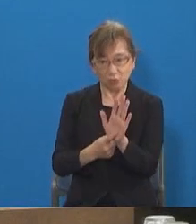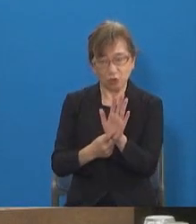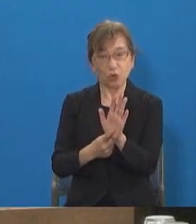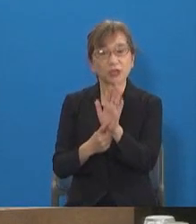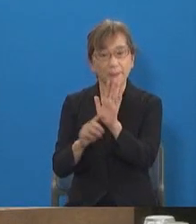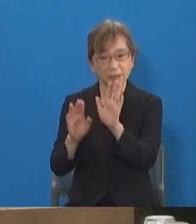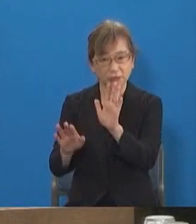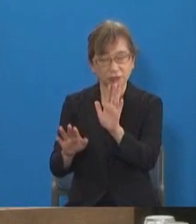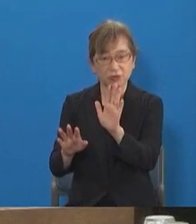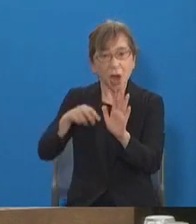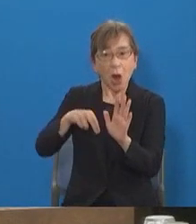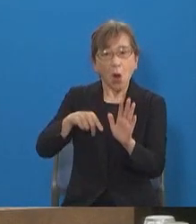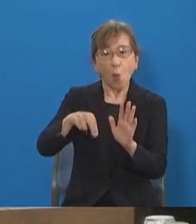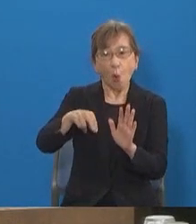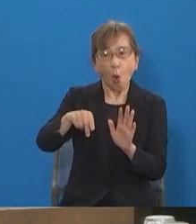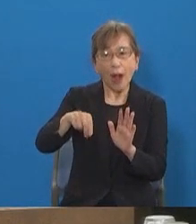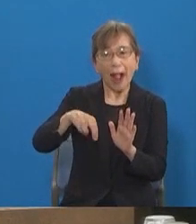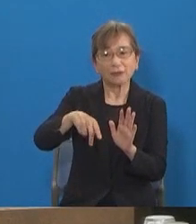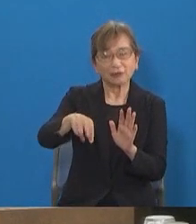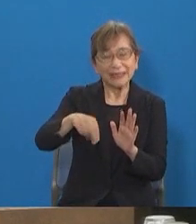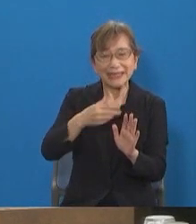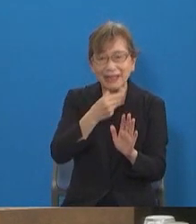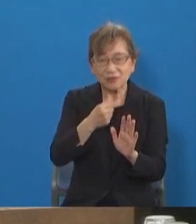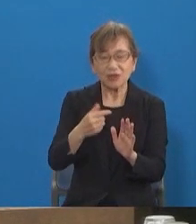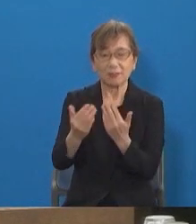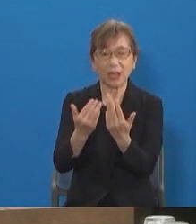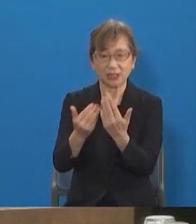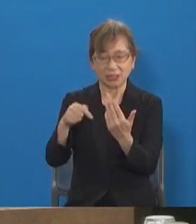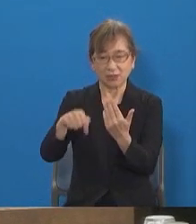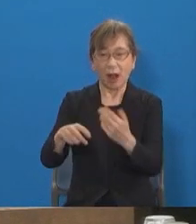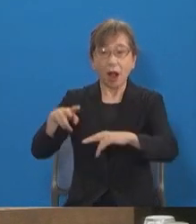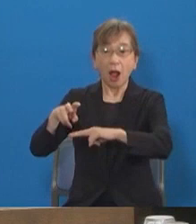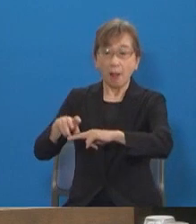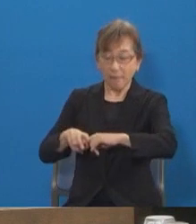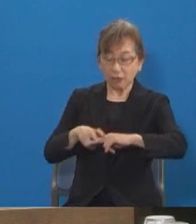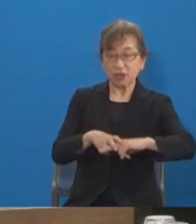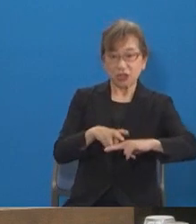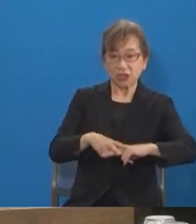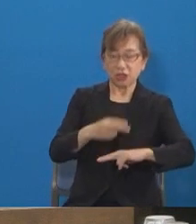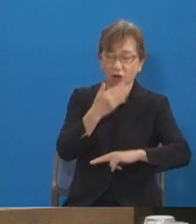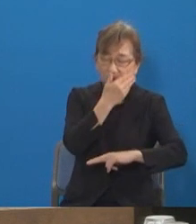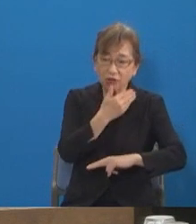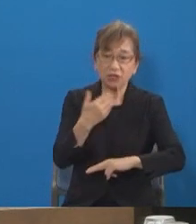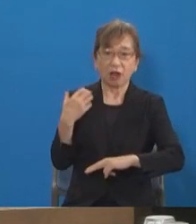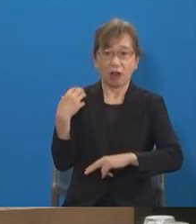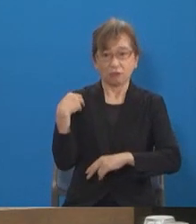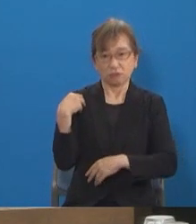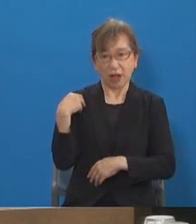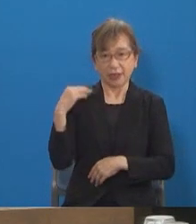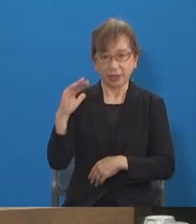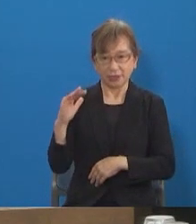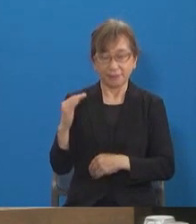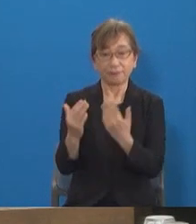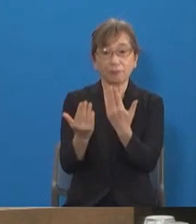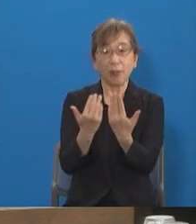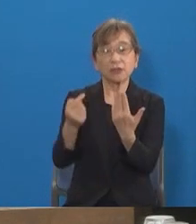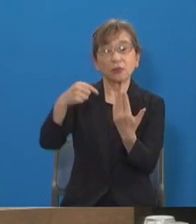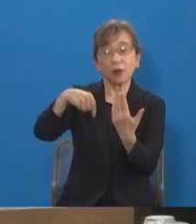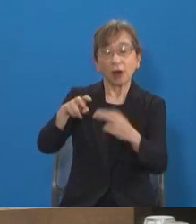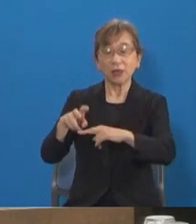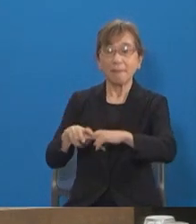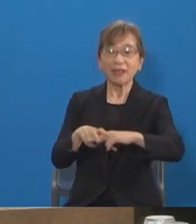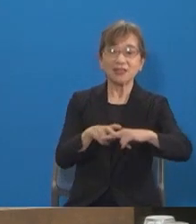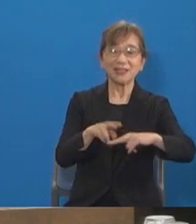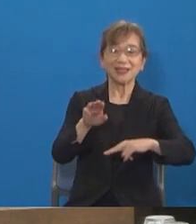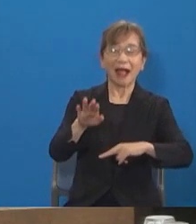ようなウォーカブルな街づくりにおいては、ベンチが重要な役割を果たします。街中にベンチがあ